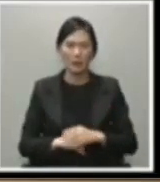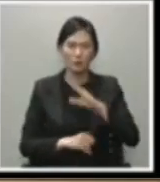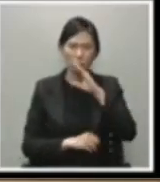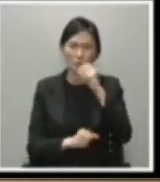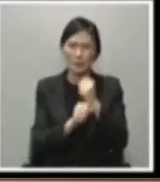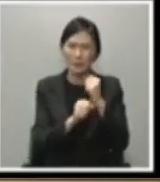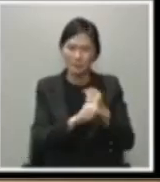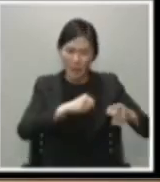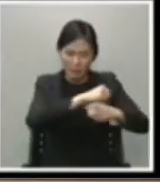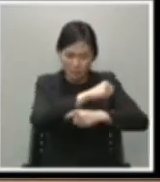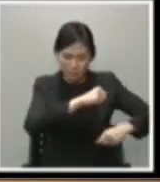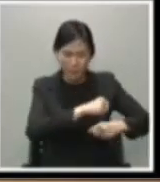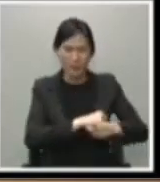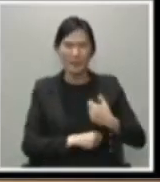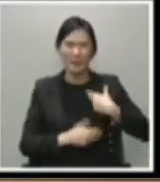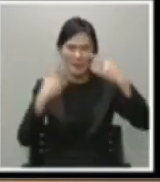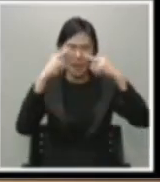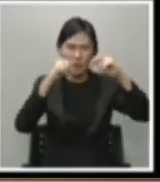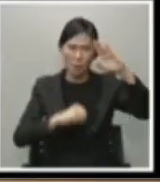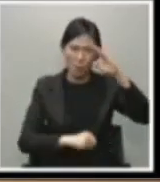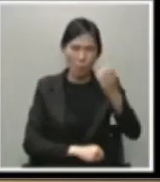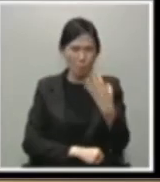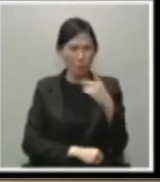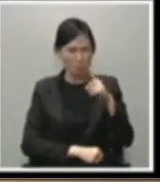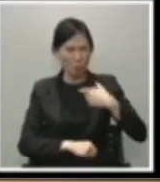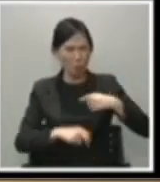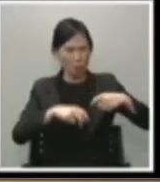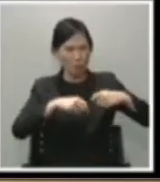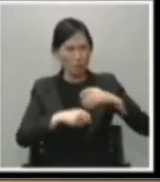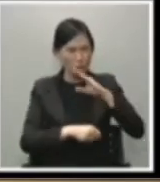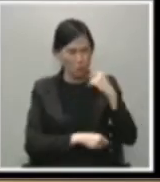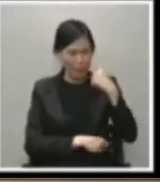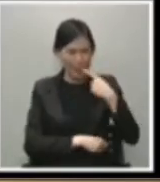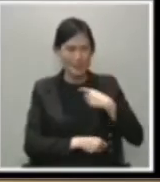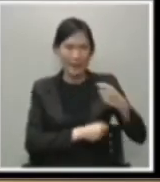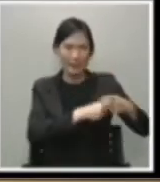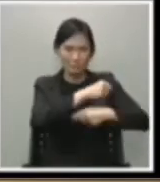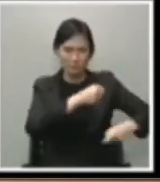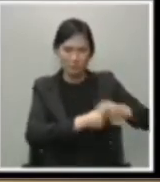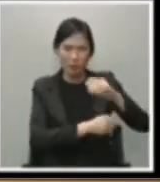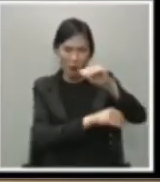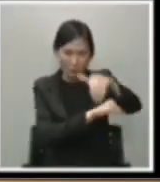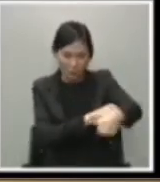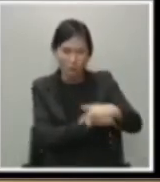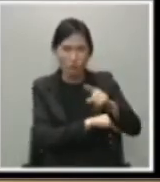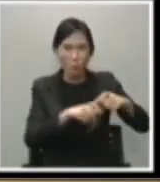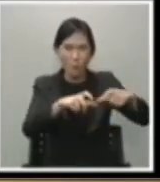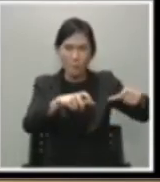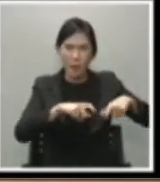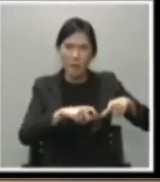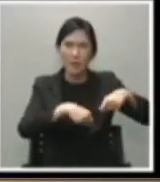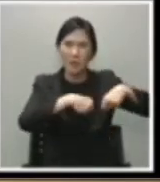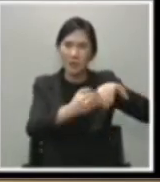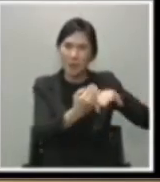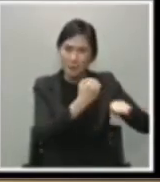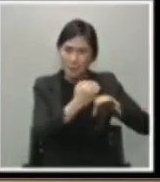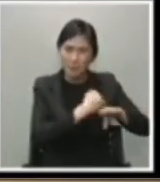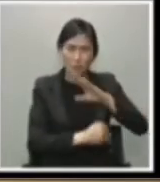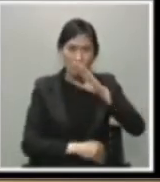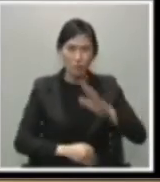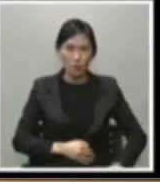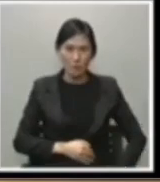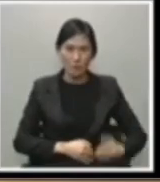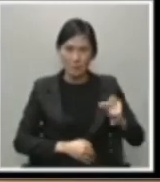าอีกรอบท่านก็บอกว่าต้องไม่มีใบขับขี่นะคนจะขับขี่รถไถนานะครับมีสุนัขก็ต้องไปขึ้นทะเบียนจะทำนาต้องซื้อพันธุ์ข้